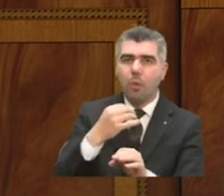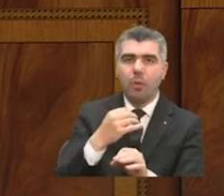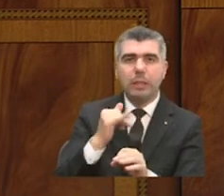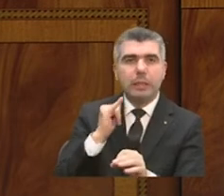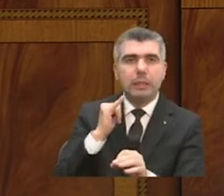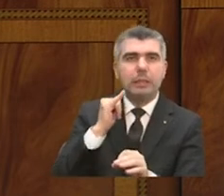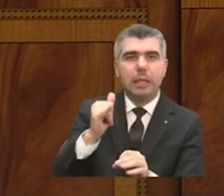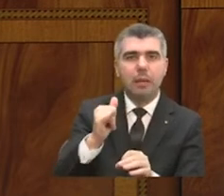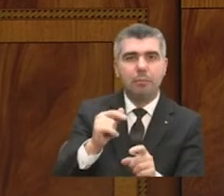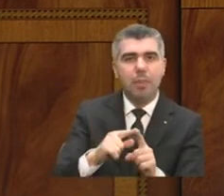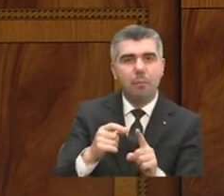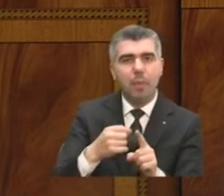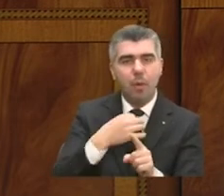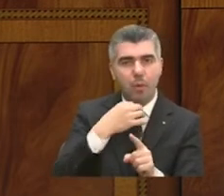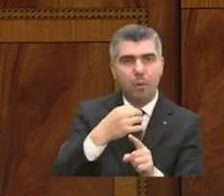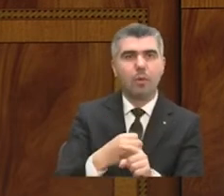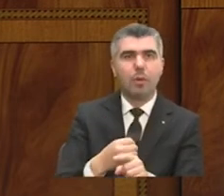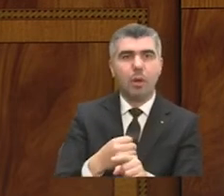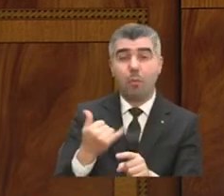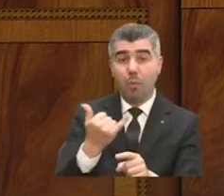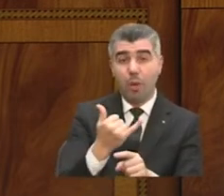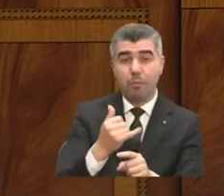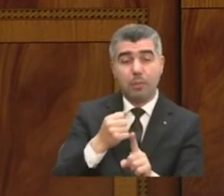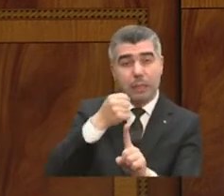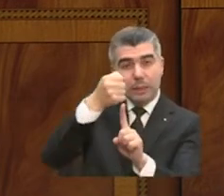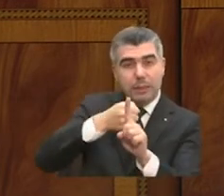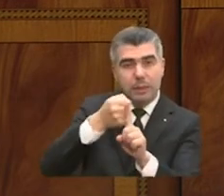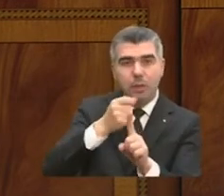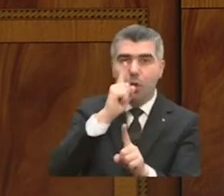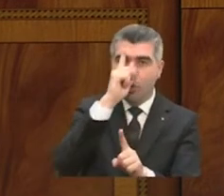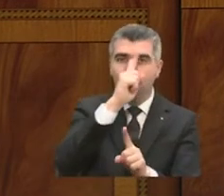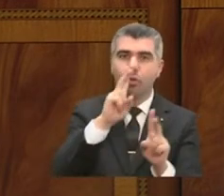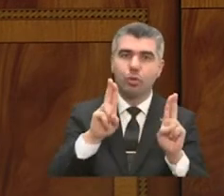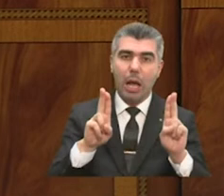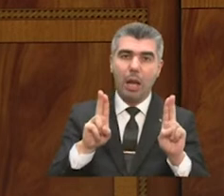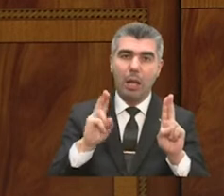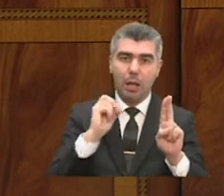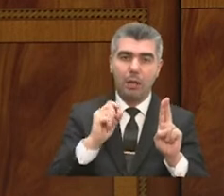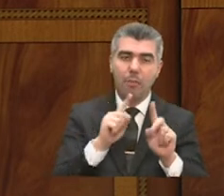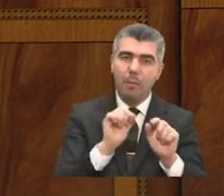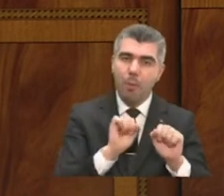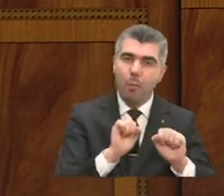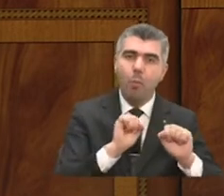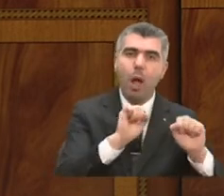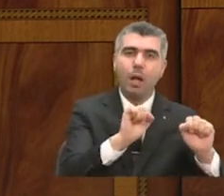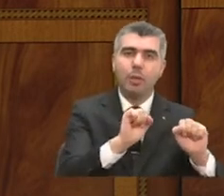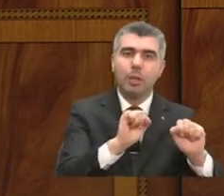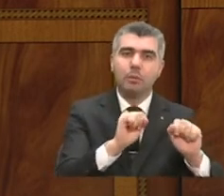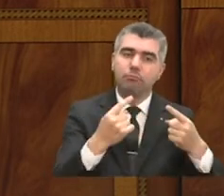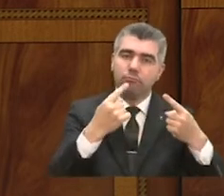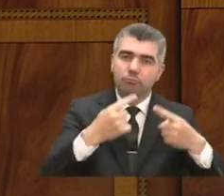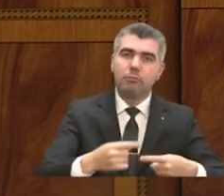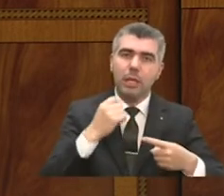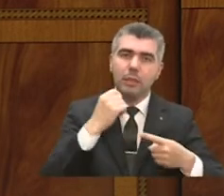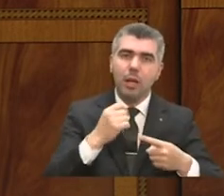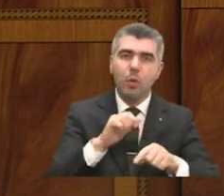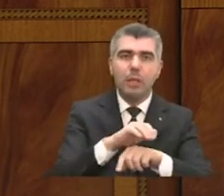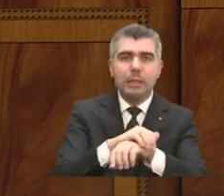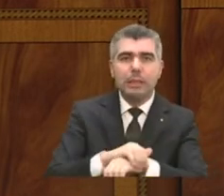chose qu'on nous rejetons et nous allons faire tout ce qui est en